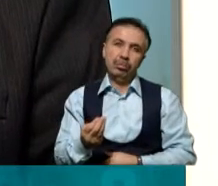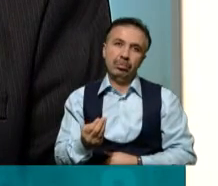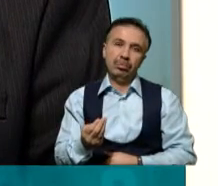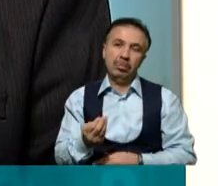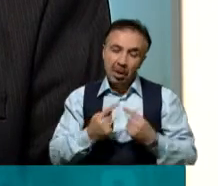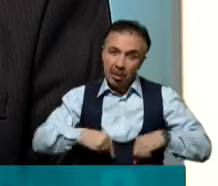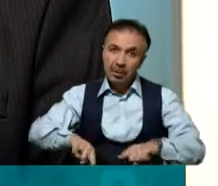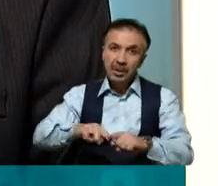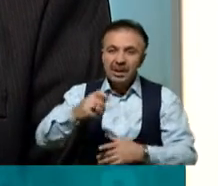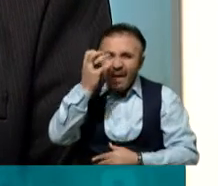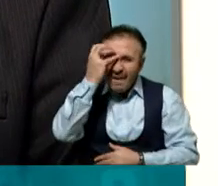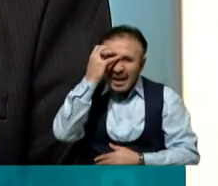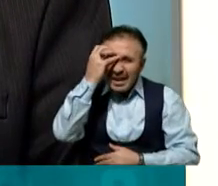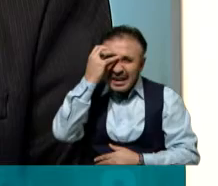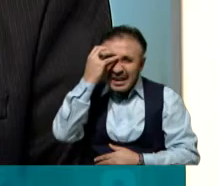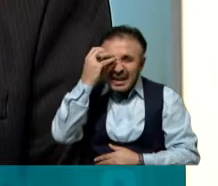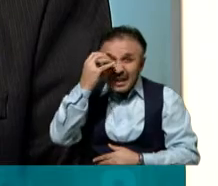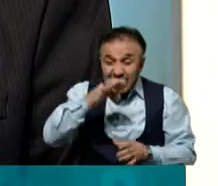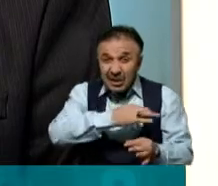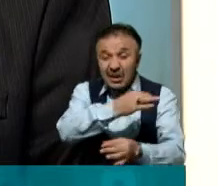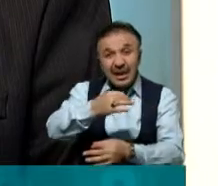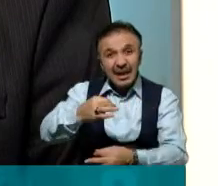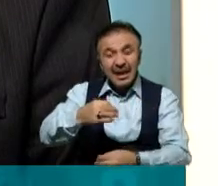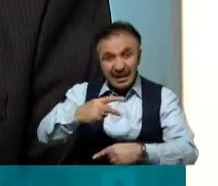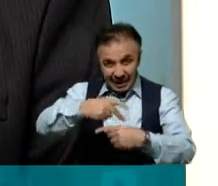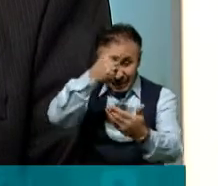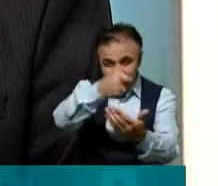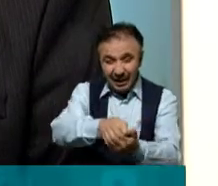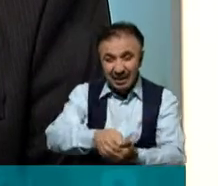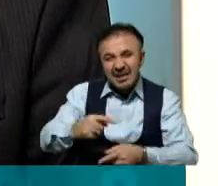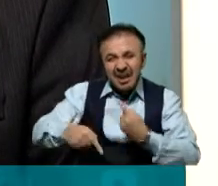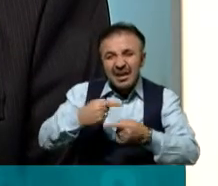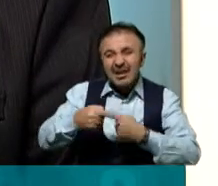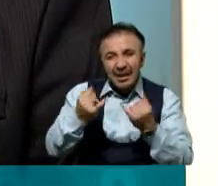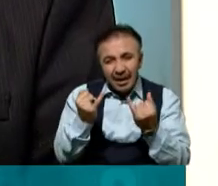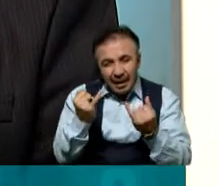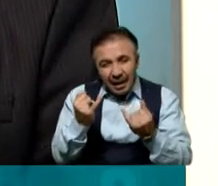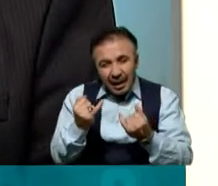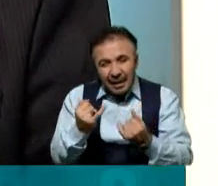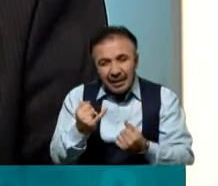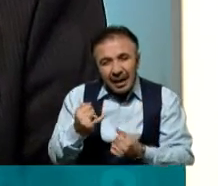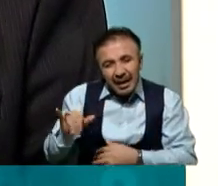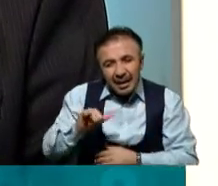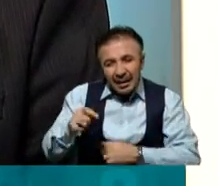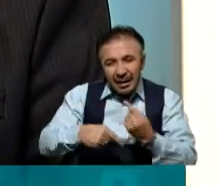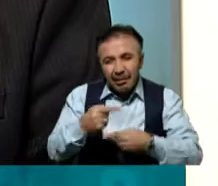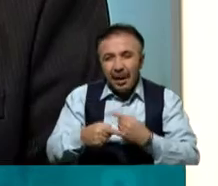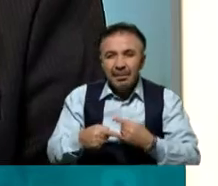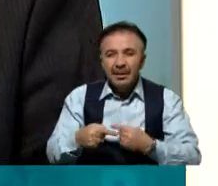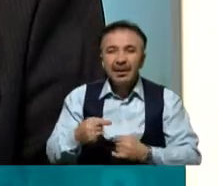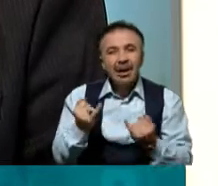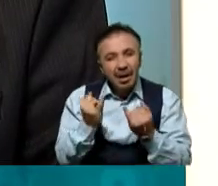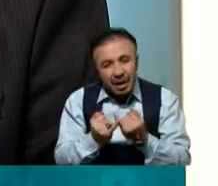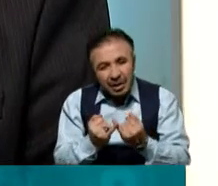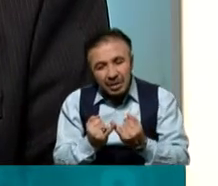fakirlere zekat vereceğiz ama yakın akrabamız, kardeşimiz, amcamız, dayımız, halamız,